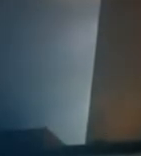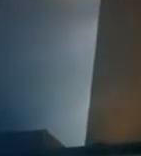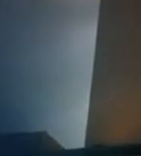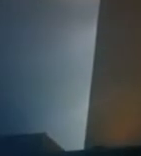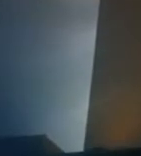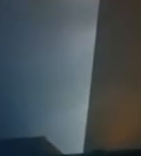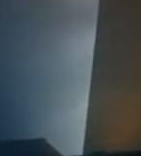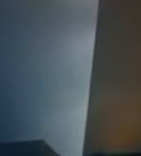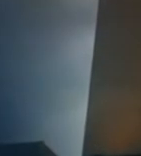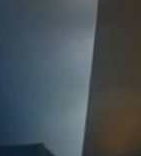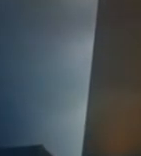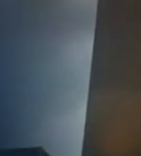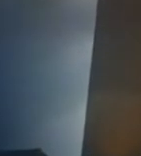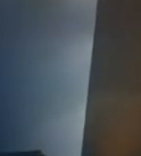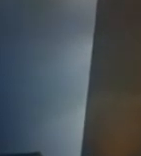أشهد أن